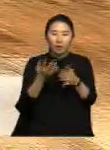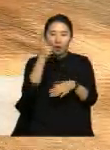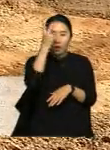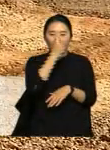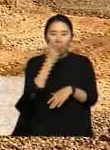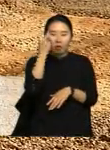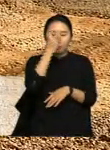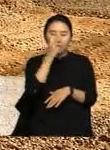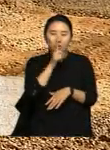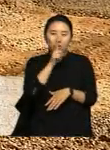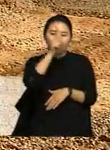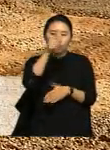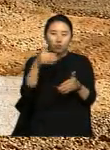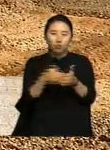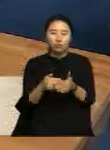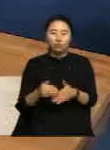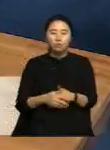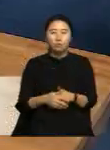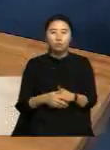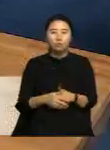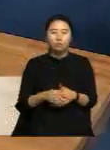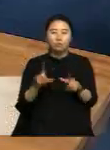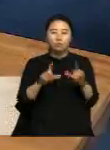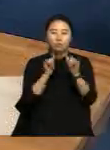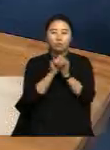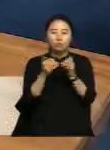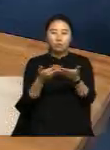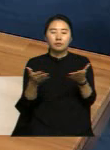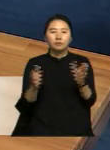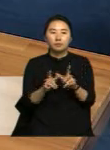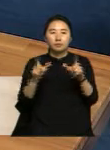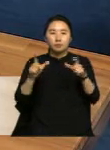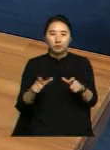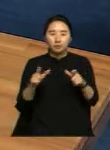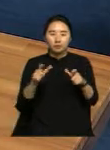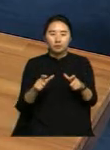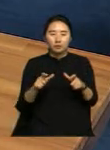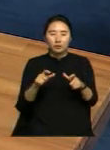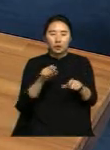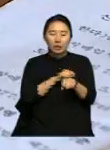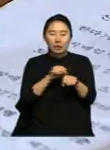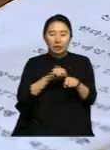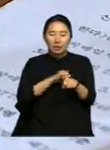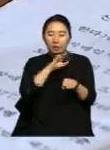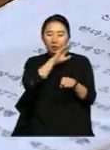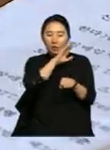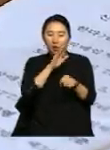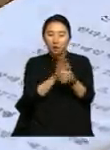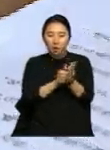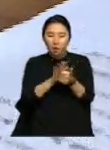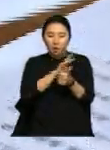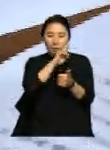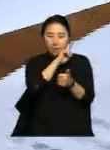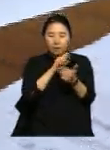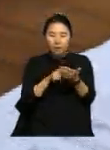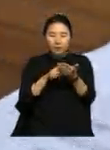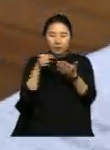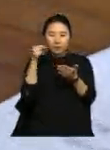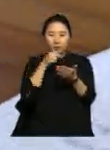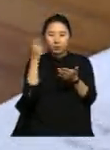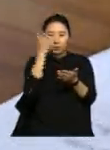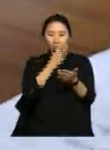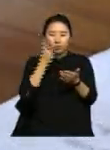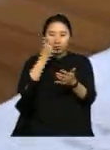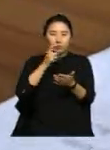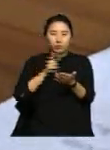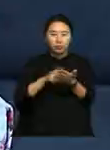검찰에 수사를 의뢰했습니다. 시민단체는 지역에 떠돌던 특혜 의혹이 드러났다며 철저한 수사를